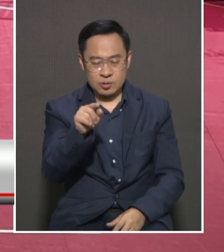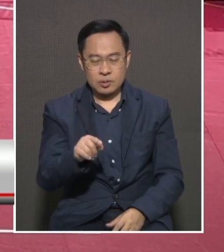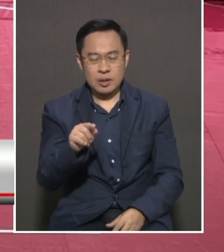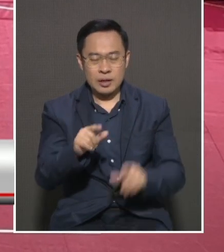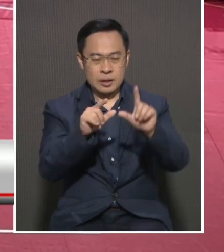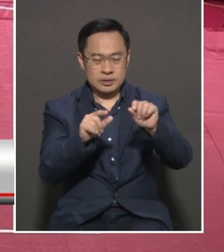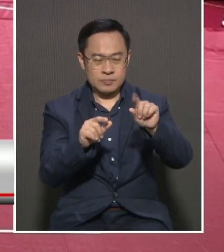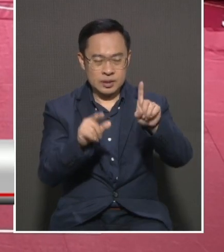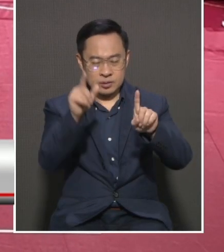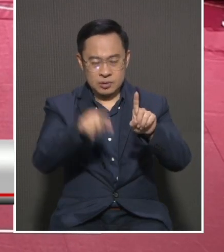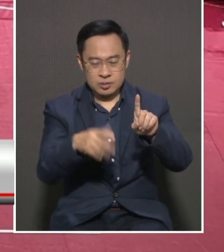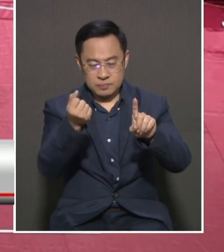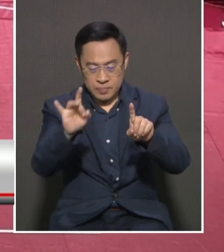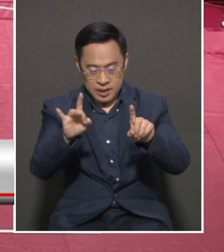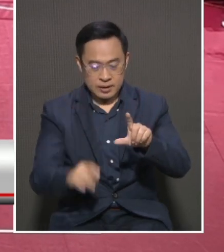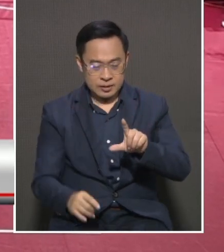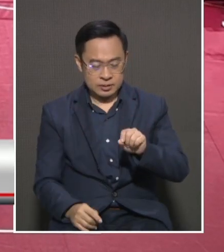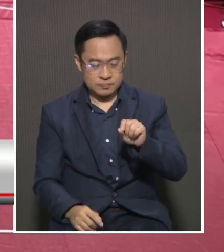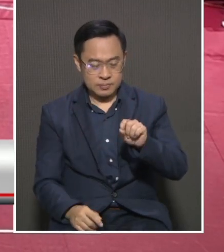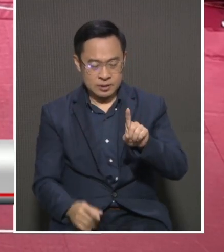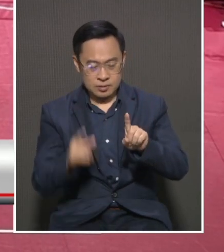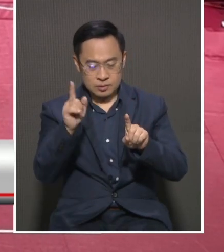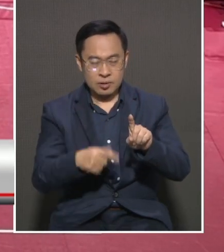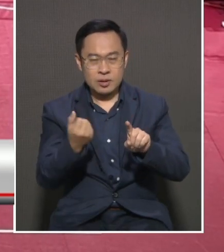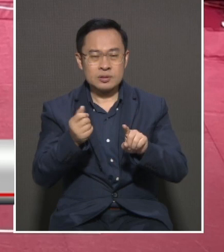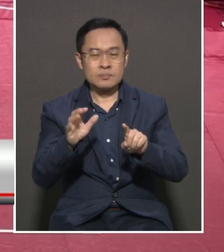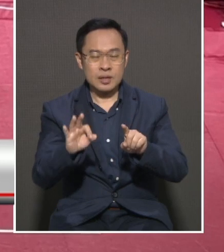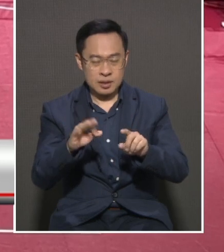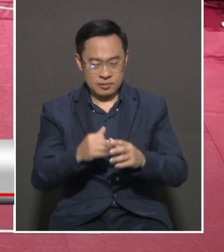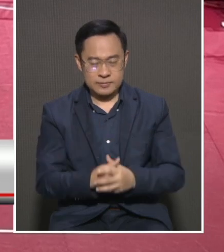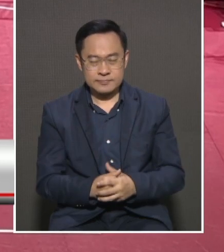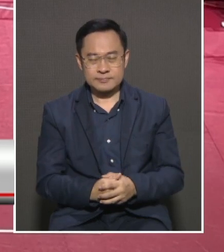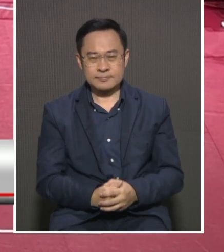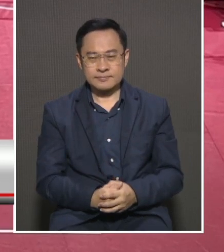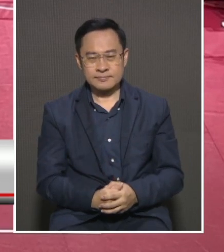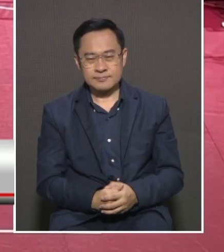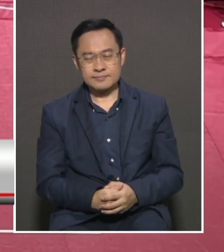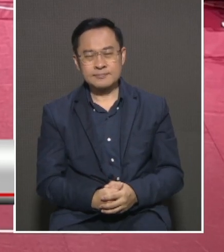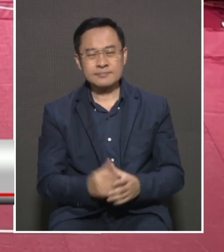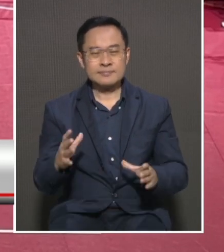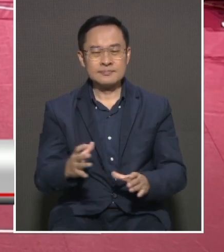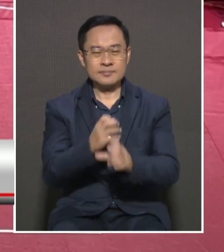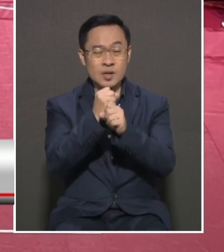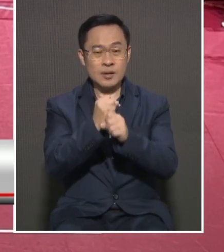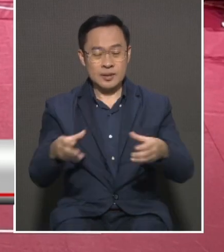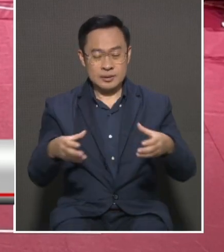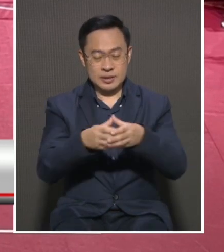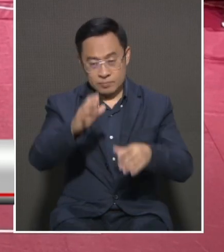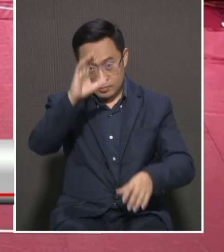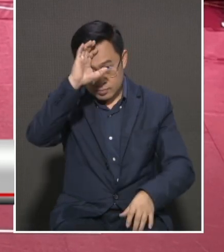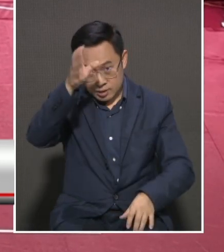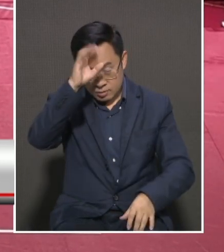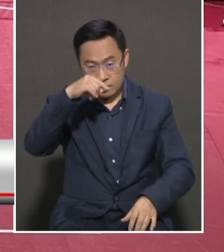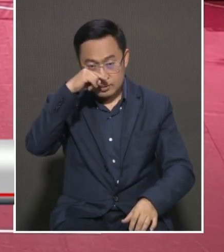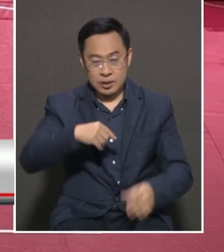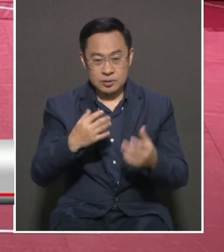างกันมากก็คว้าแชมป์ที่3ของวันไปครอง ครับ สรุปผลงานทีมตะกร้อของไทยนะตอนนี้นะคะ